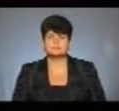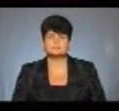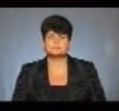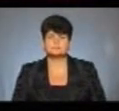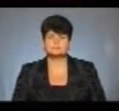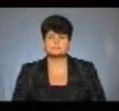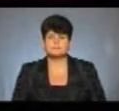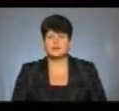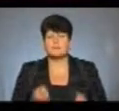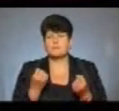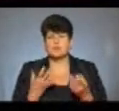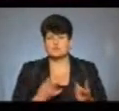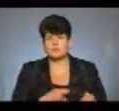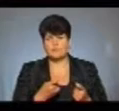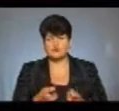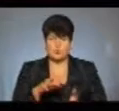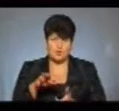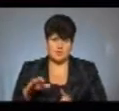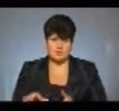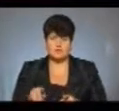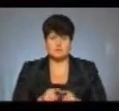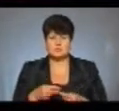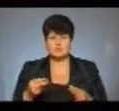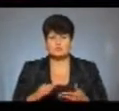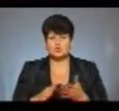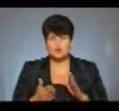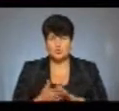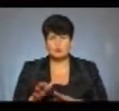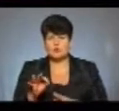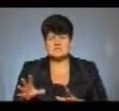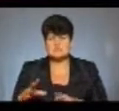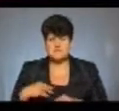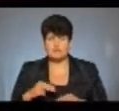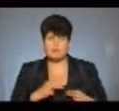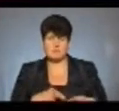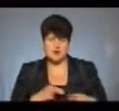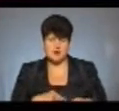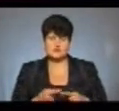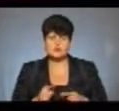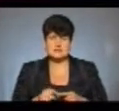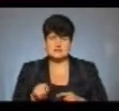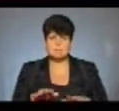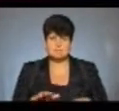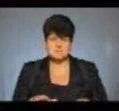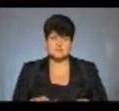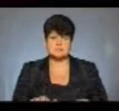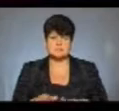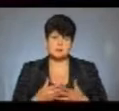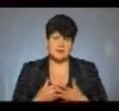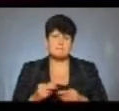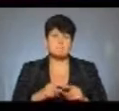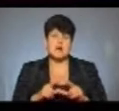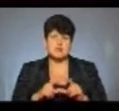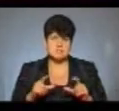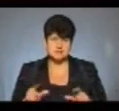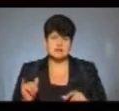Ми не просто розставляємо контейнери, також ми заключаємо договір про співпрацю. Це місце розташування, до прикладу, магазин